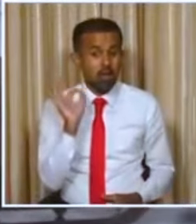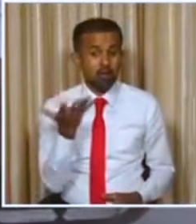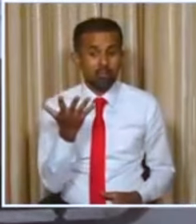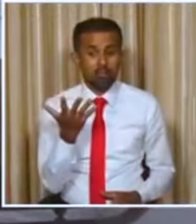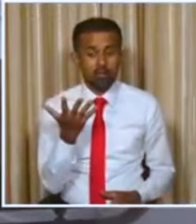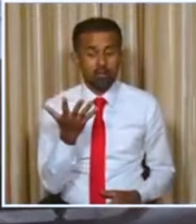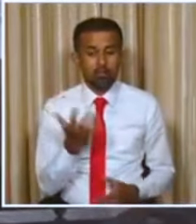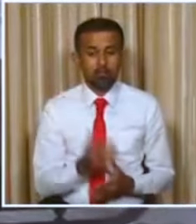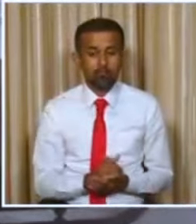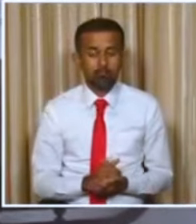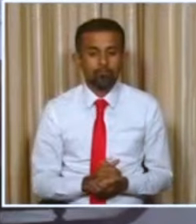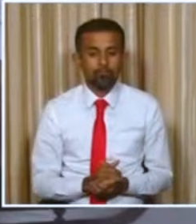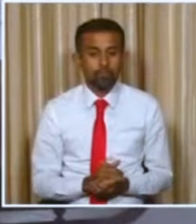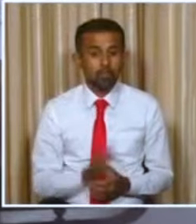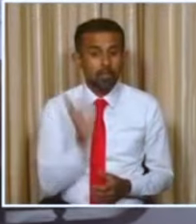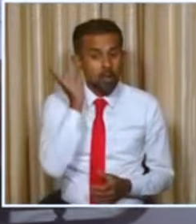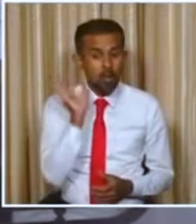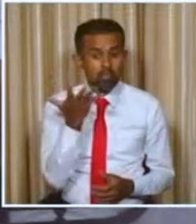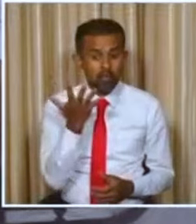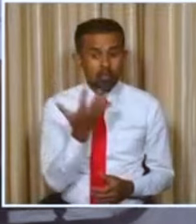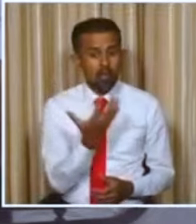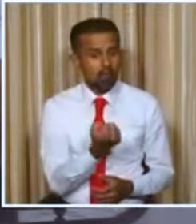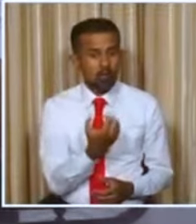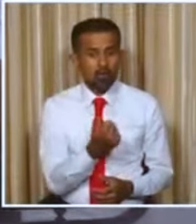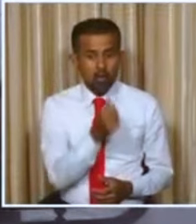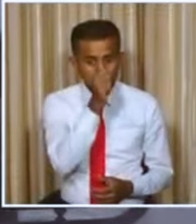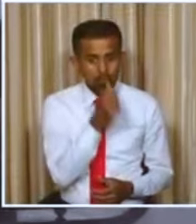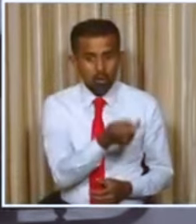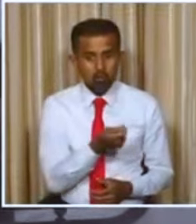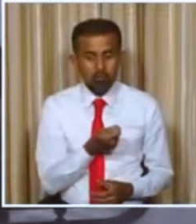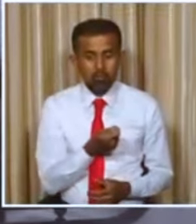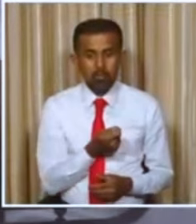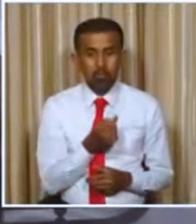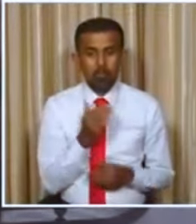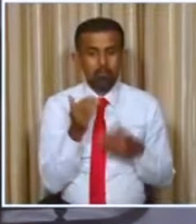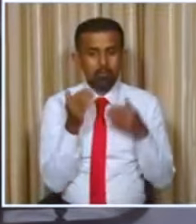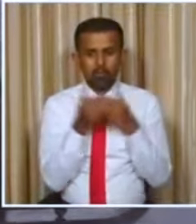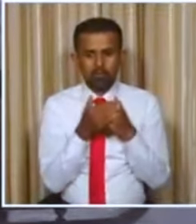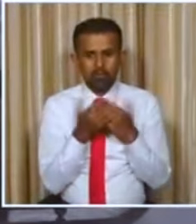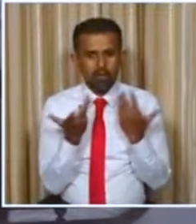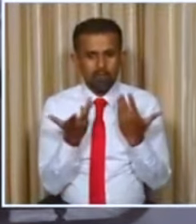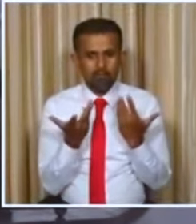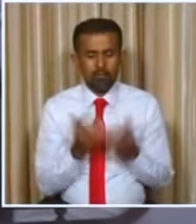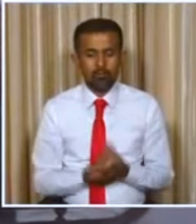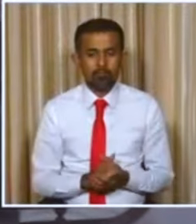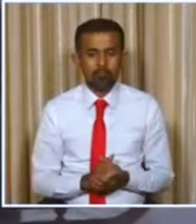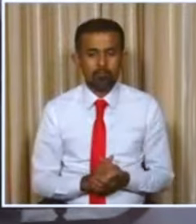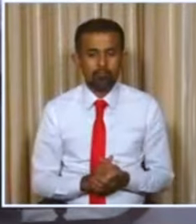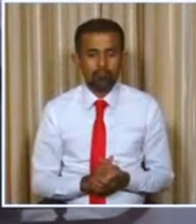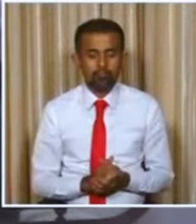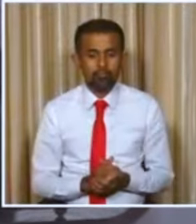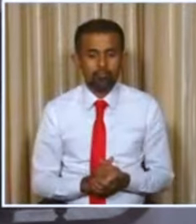வைப்பகத்தினால் என்பதும் உங்களுக்கு நன்றாக தெரியும். நான் ஏன் இதனை இங்கே குறிப்பிடுகிறேன் என்று சொல்லி சொன்னால், நீங்களும் யுத்தம் செய்தீர்கள்,